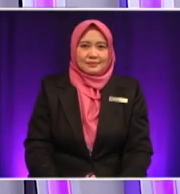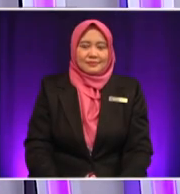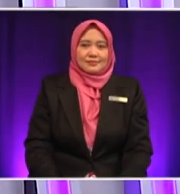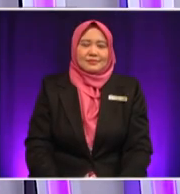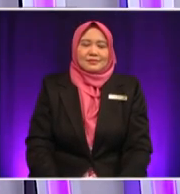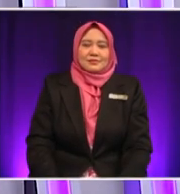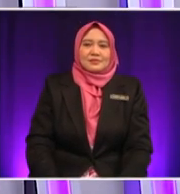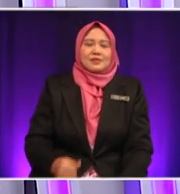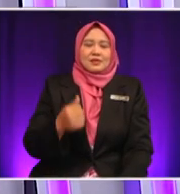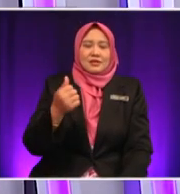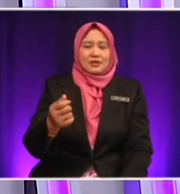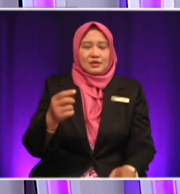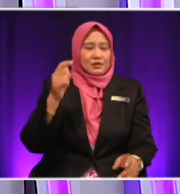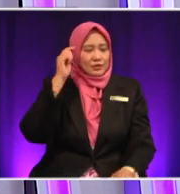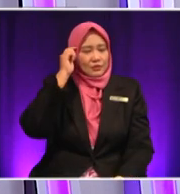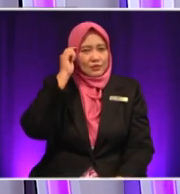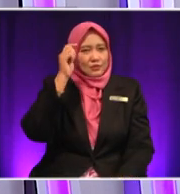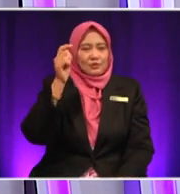anda sedang menonton